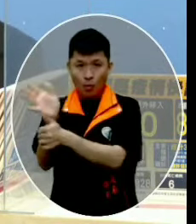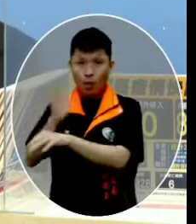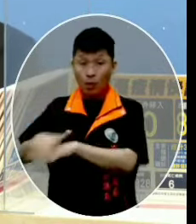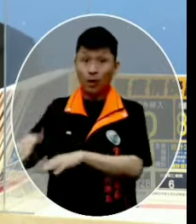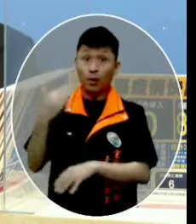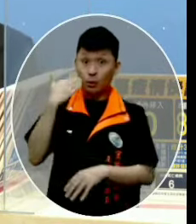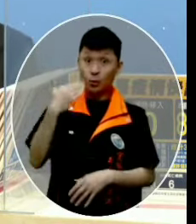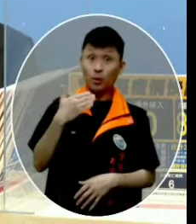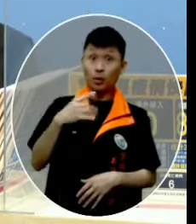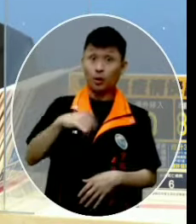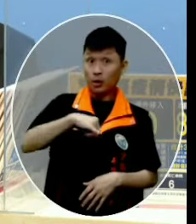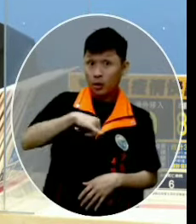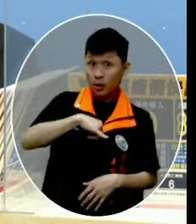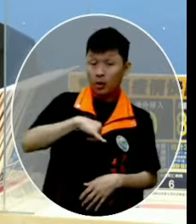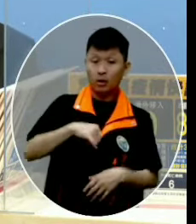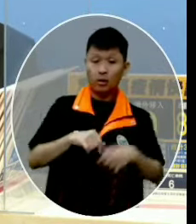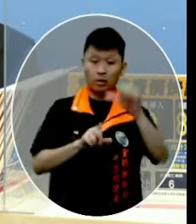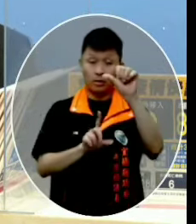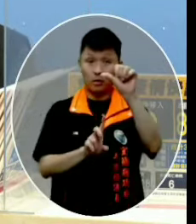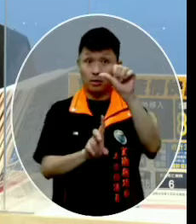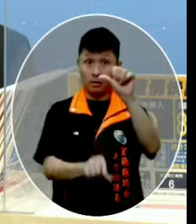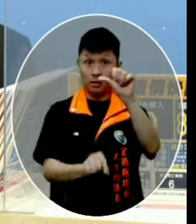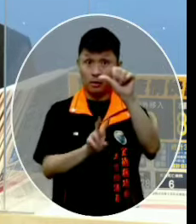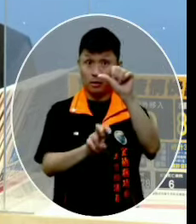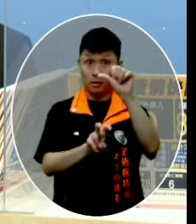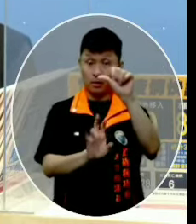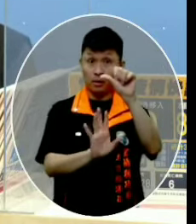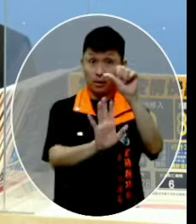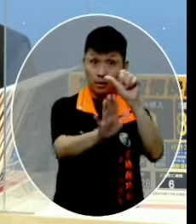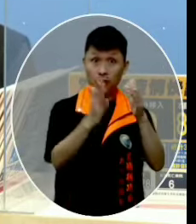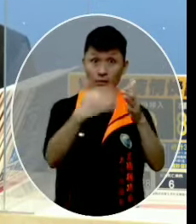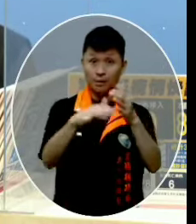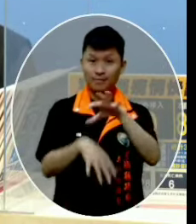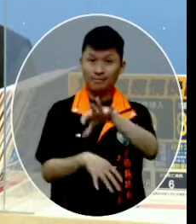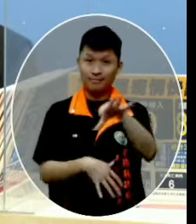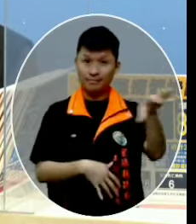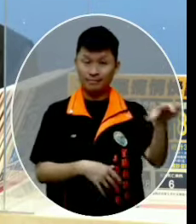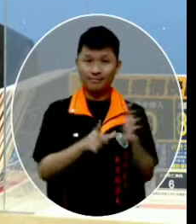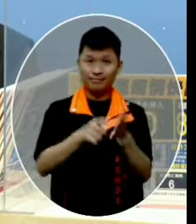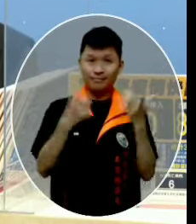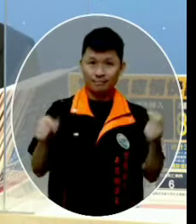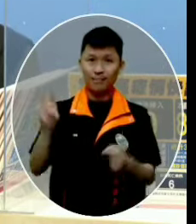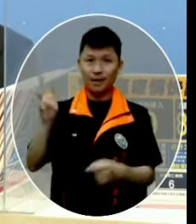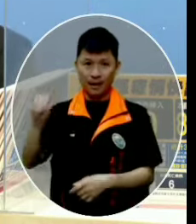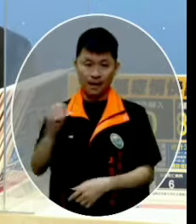话，之后22号以后的学校，我们希望尽可能的同